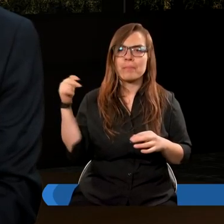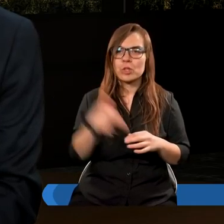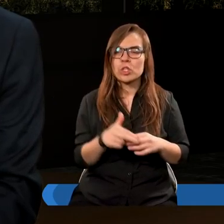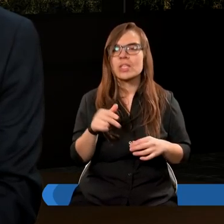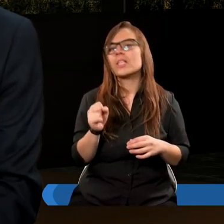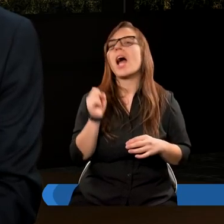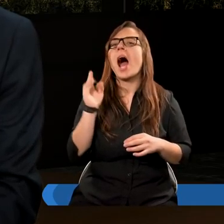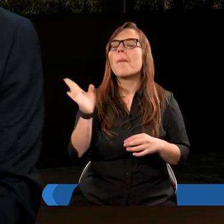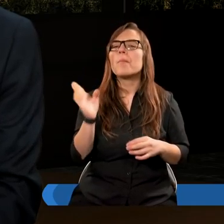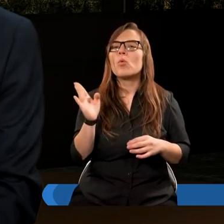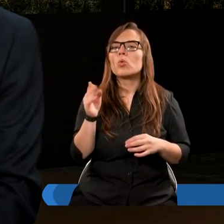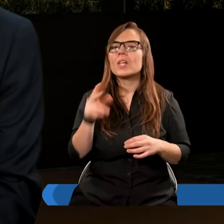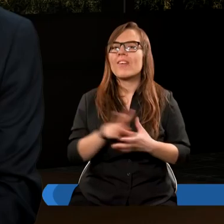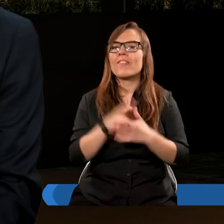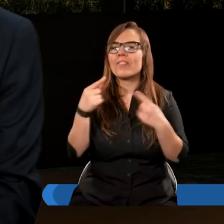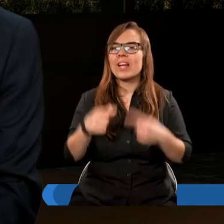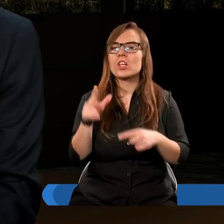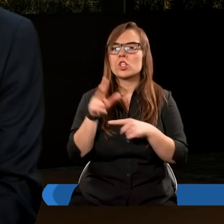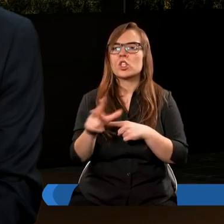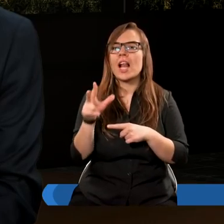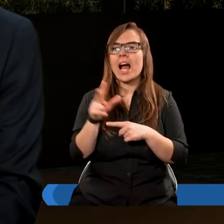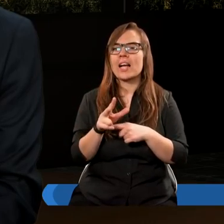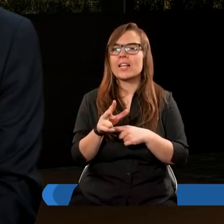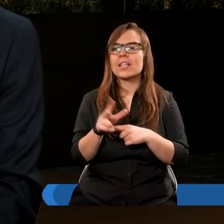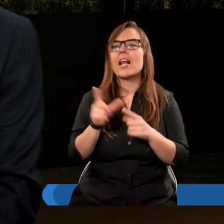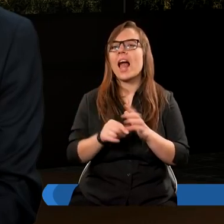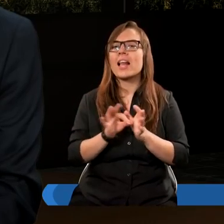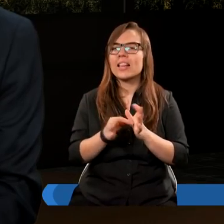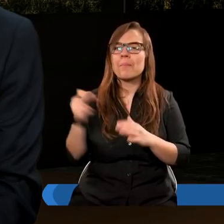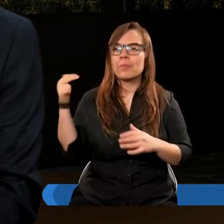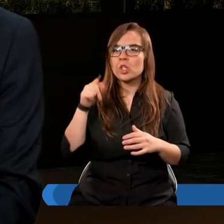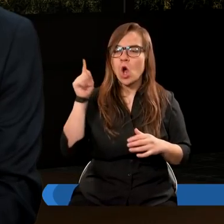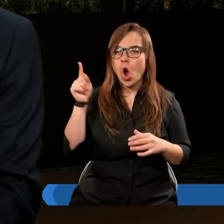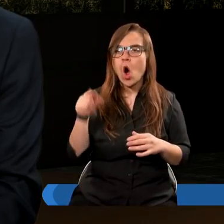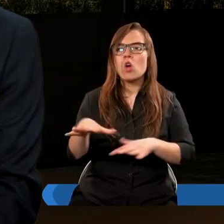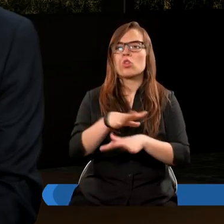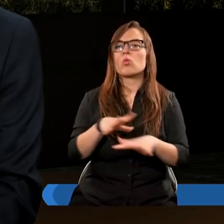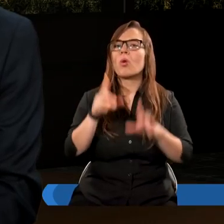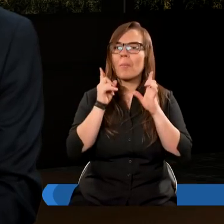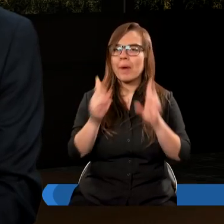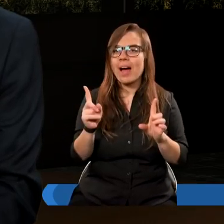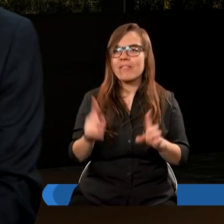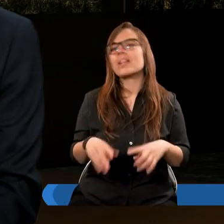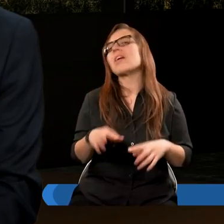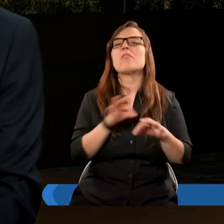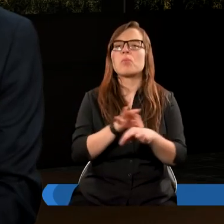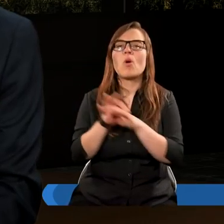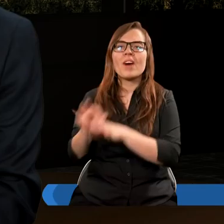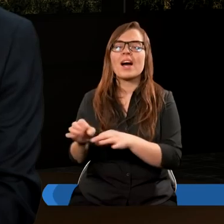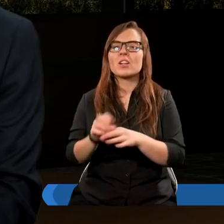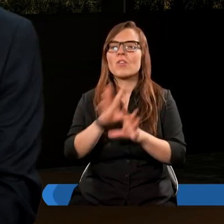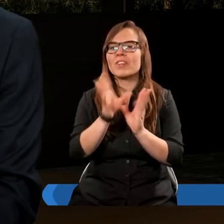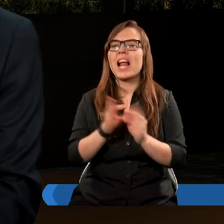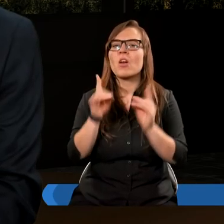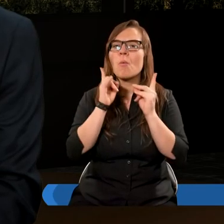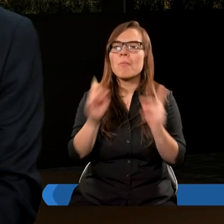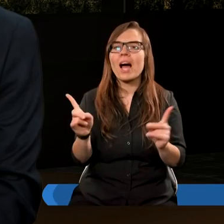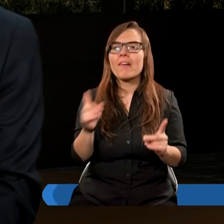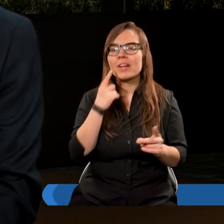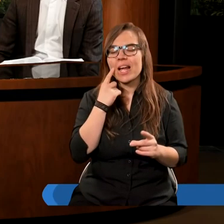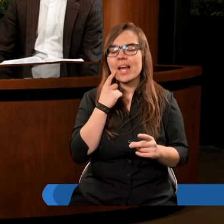a później w wierszu 13, lecz gdy przyjdzie On, Duch Prawdy, wprowadzi was we wszelką prawdę.